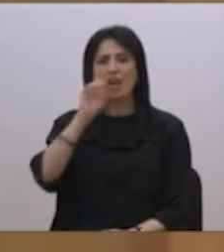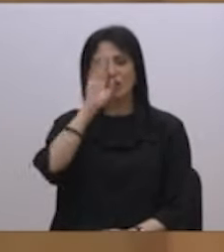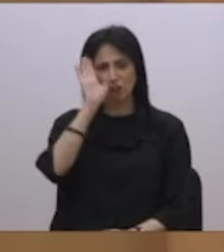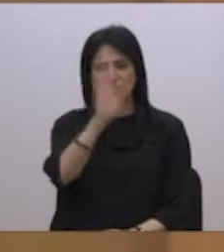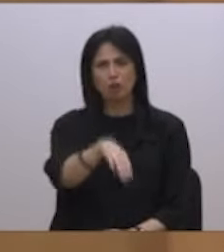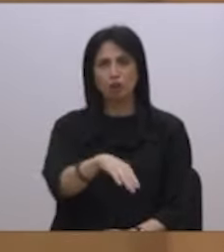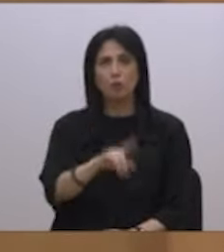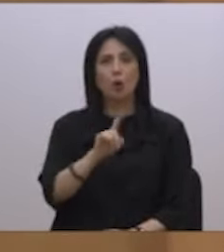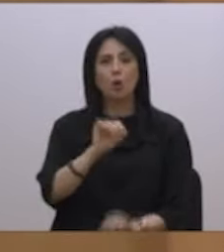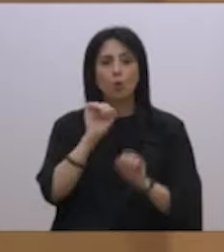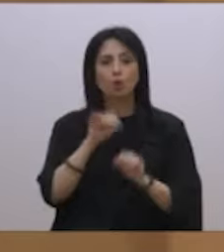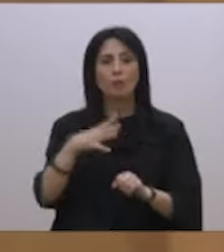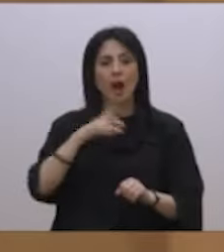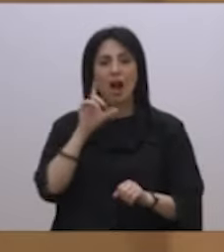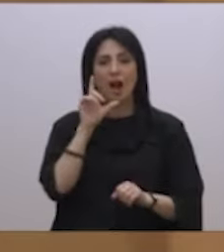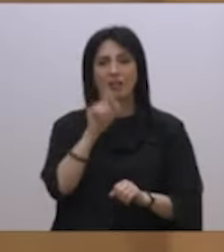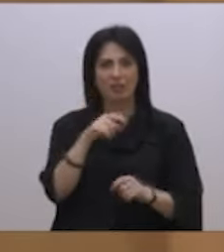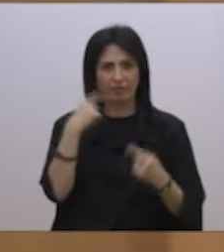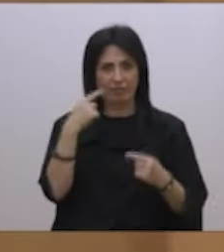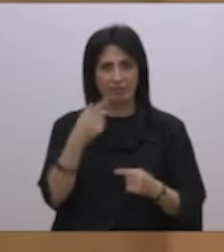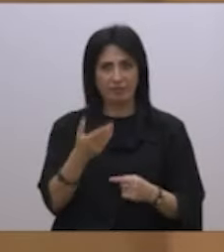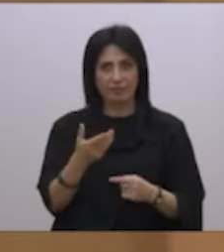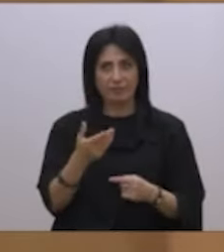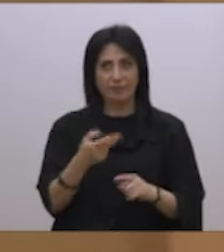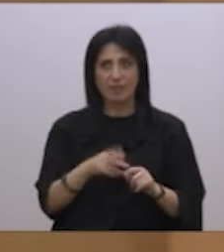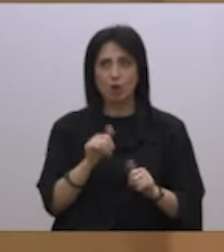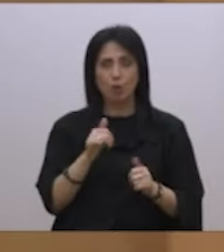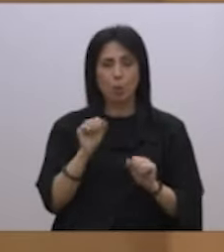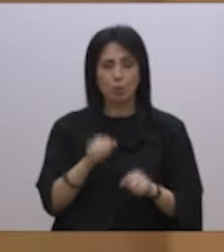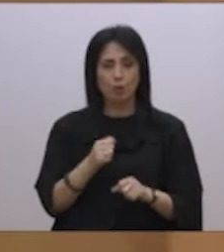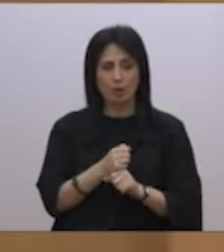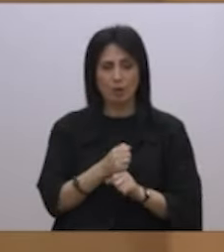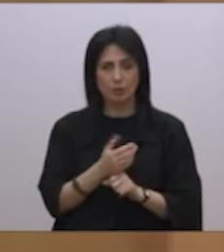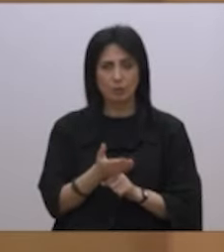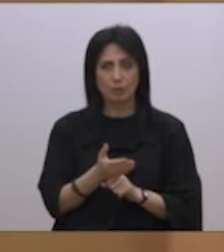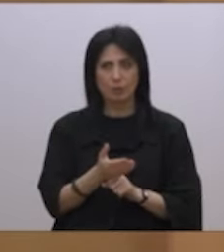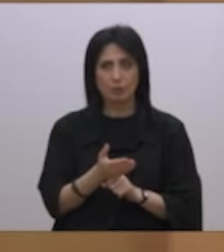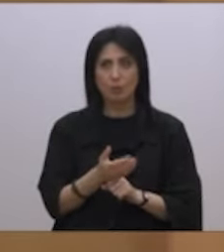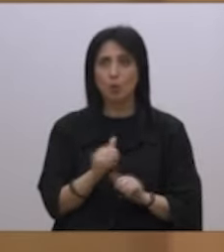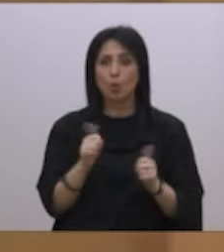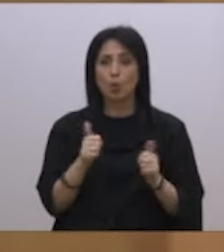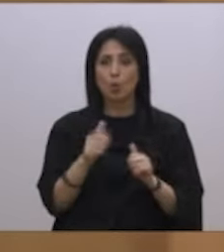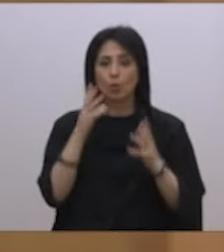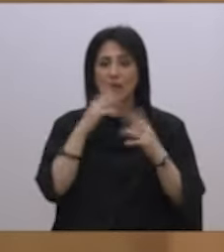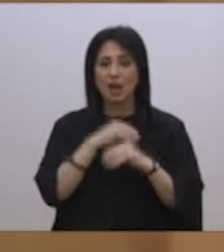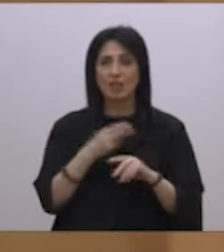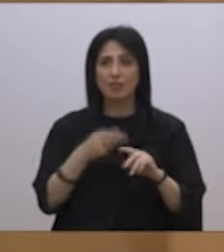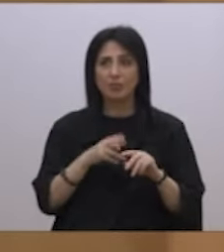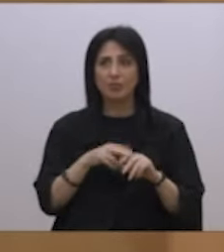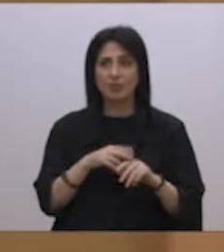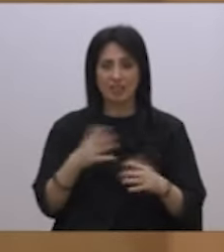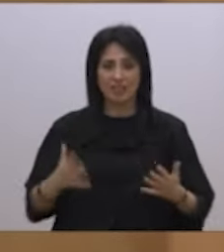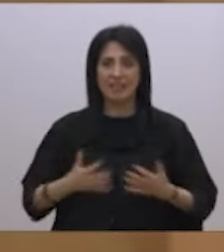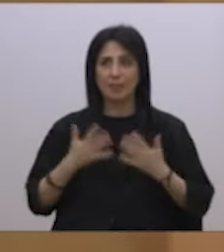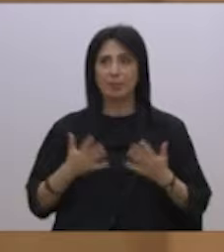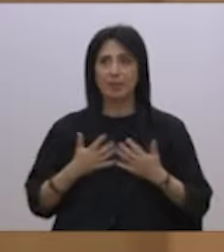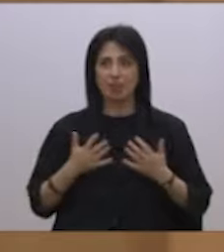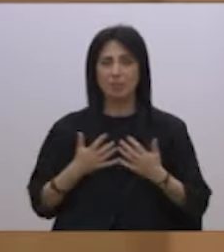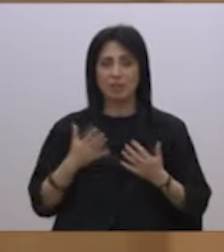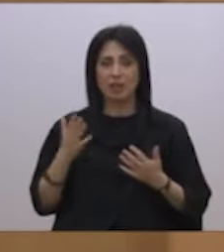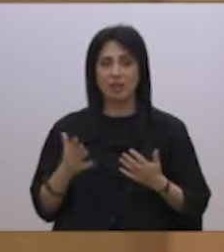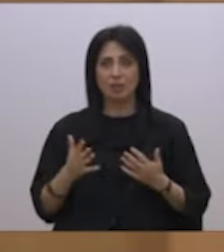იყოს, როგორ კადრებთ ამას? აი ეს როგორ უნდა იკადროთ? და როგორ ახერხებთ იმას?